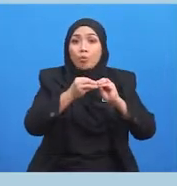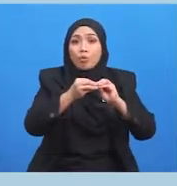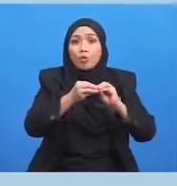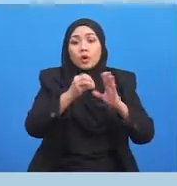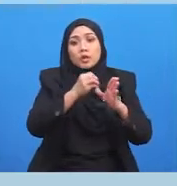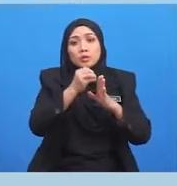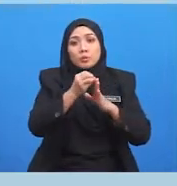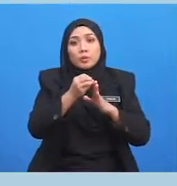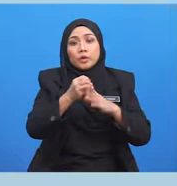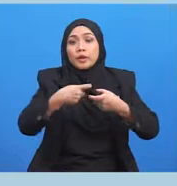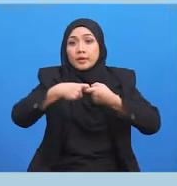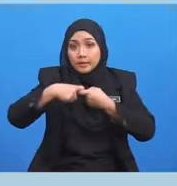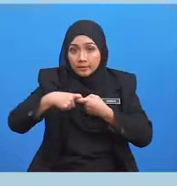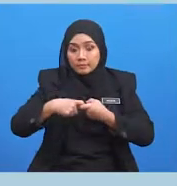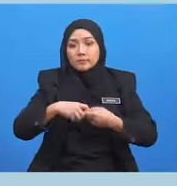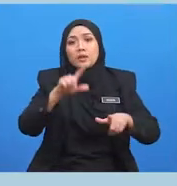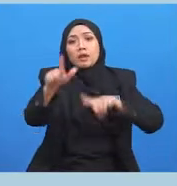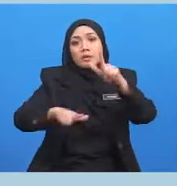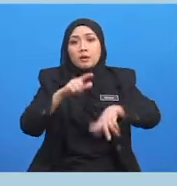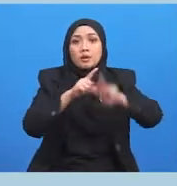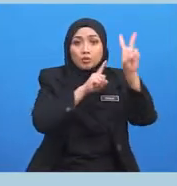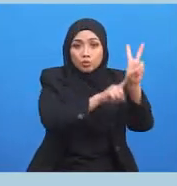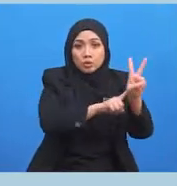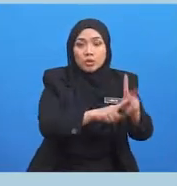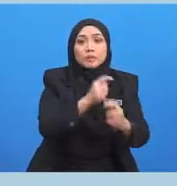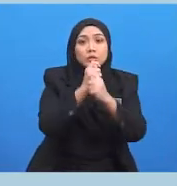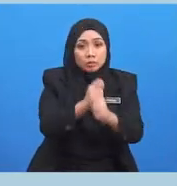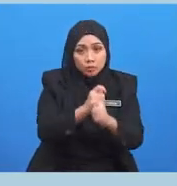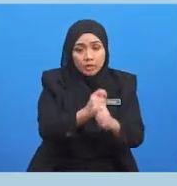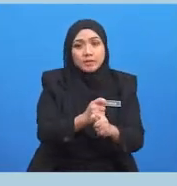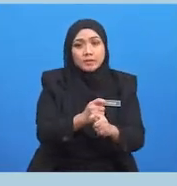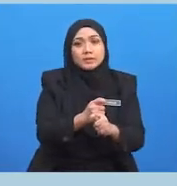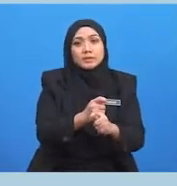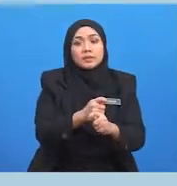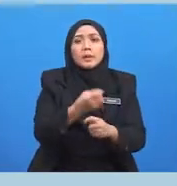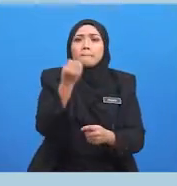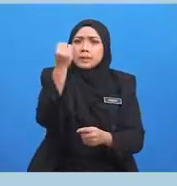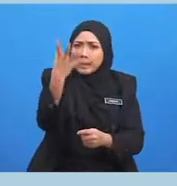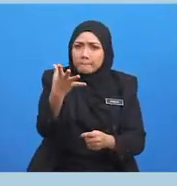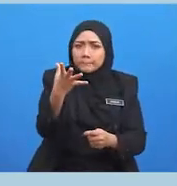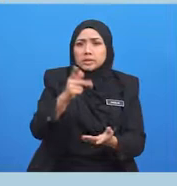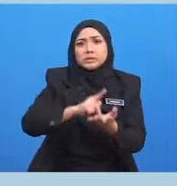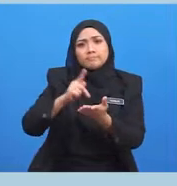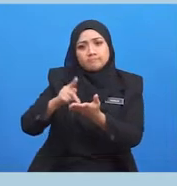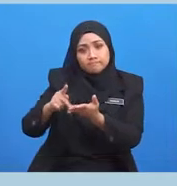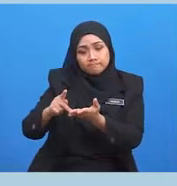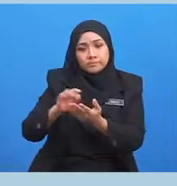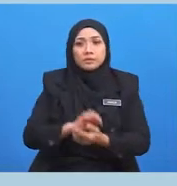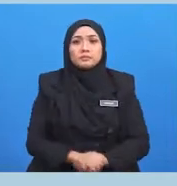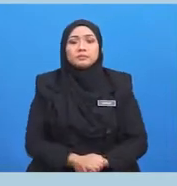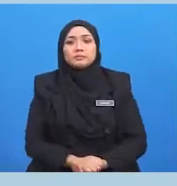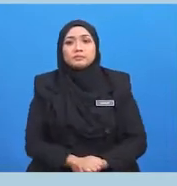berkaitan. Langkah kedua, menentukan sampel dan bilangan.